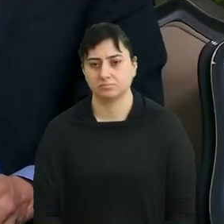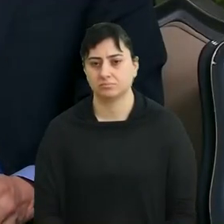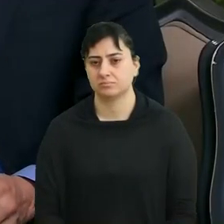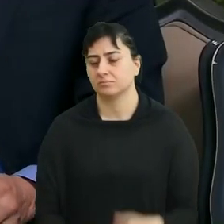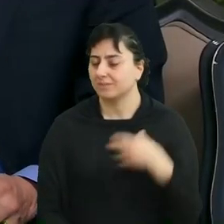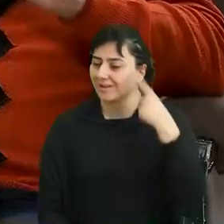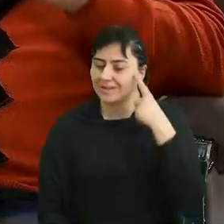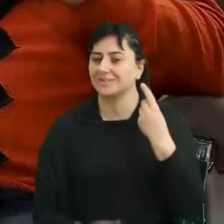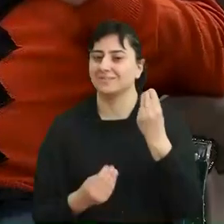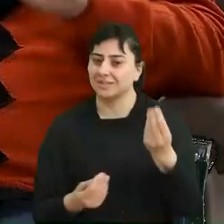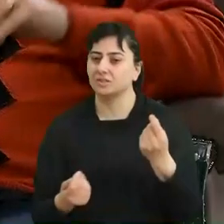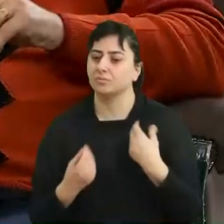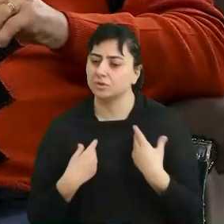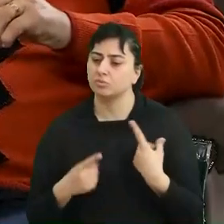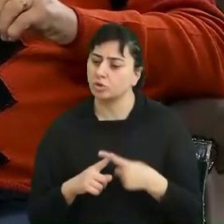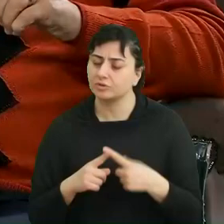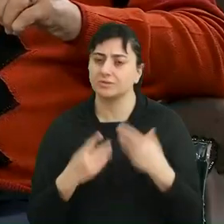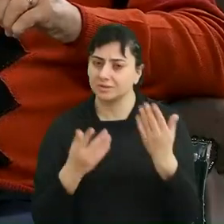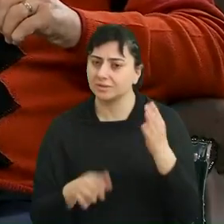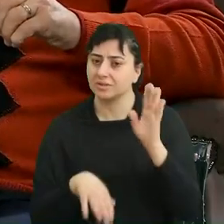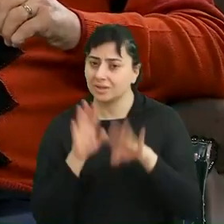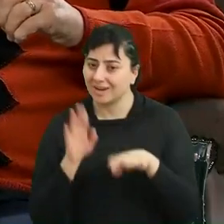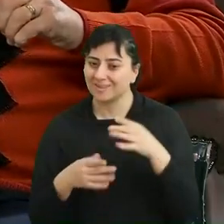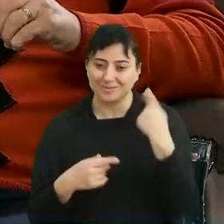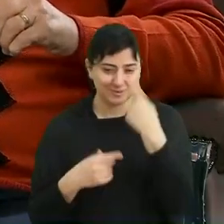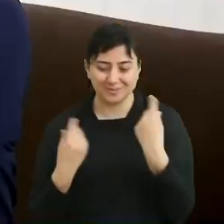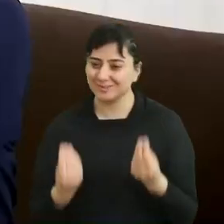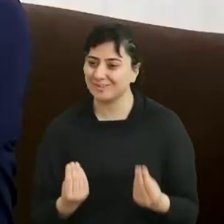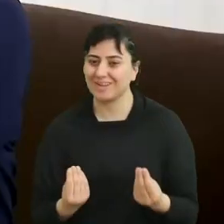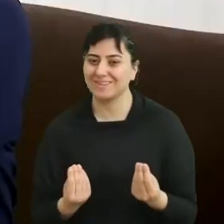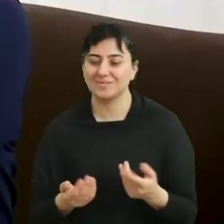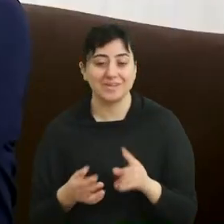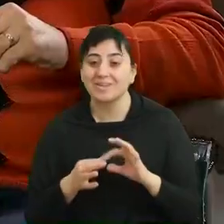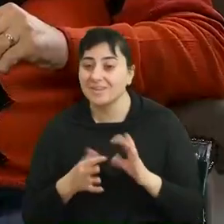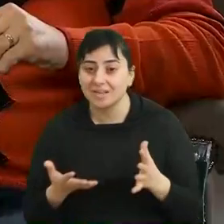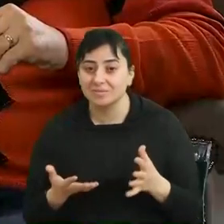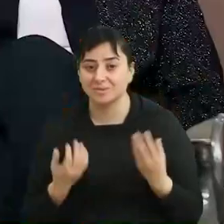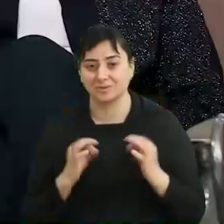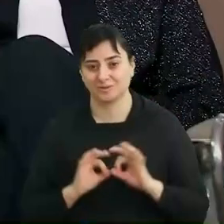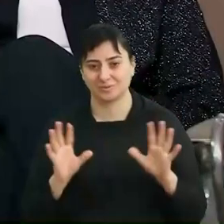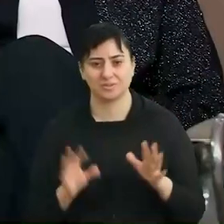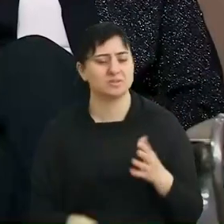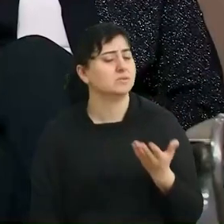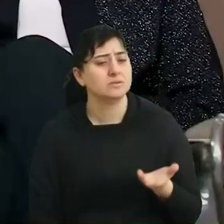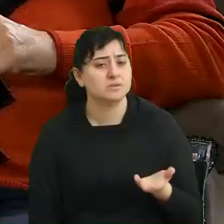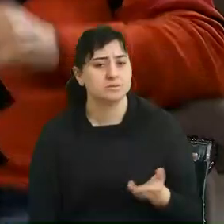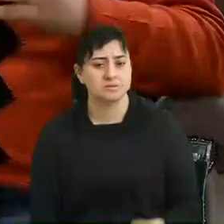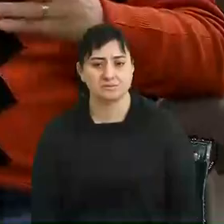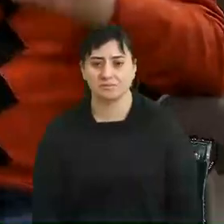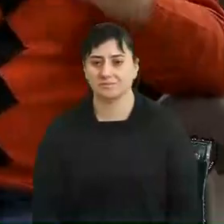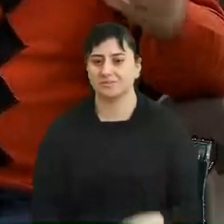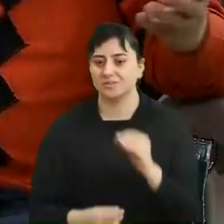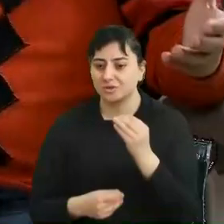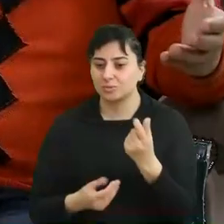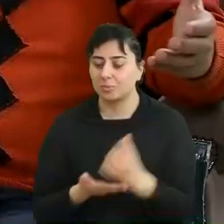bize kalırsa çalışsın. Boyumuz olumlu. Ya bir kere reklam yüzü olacakmış. Bu ne demek biliyor musunuz? Ne demekmiş? Ya